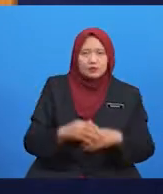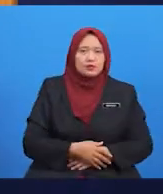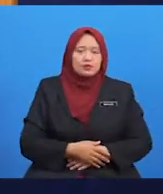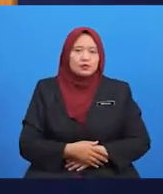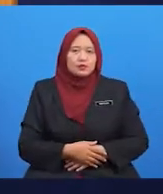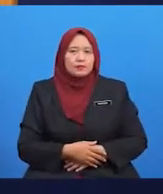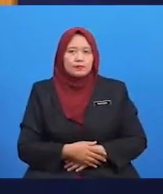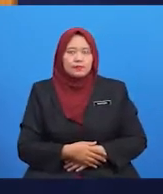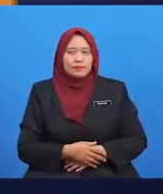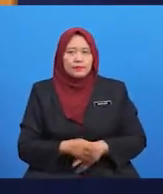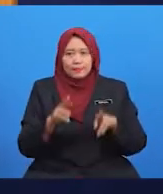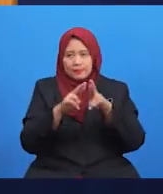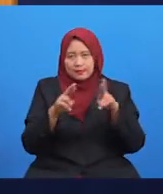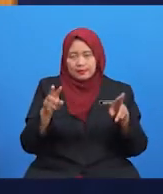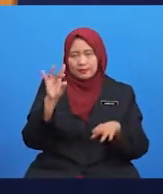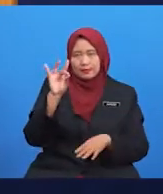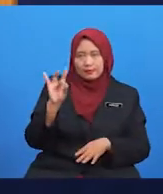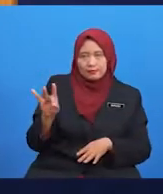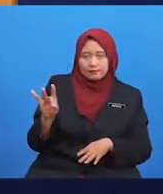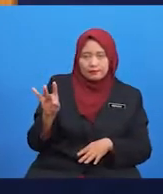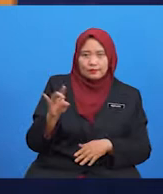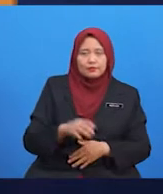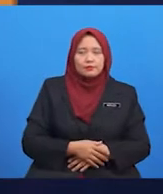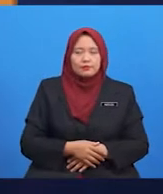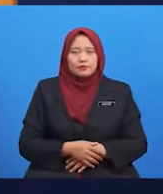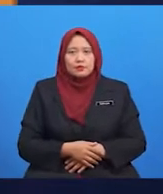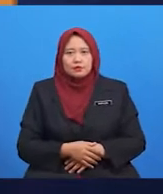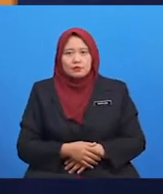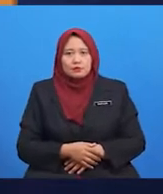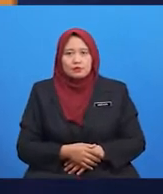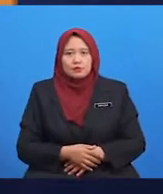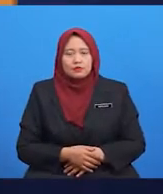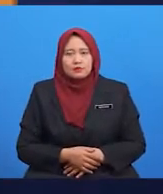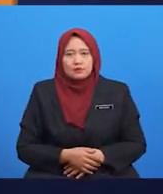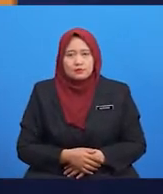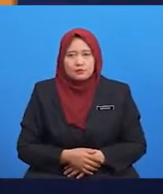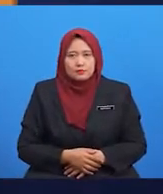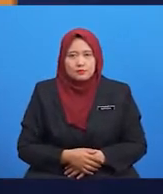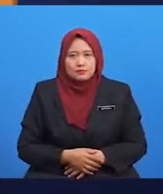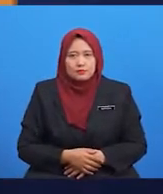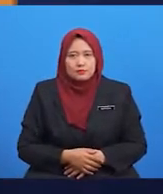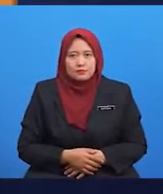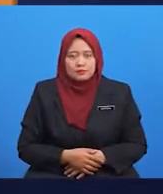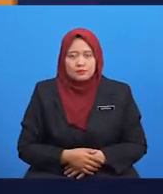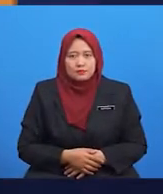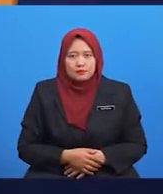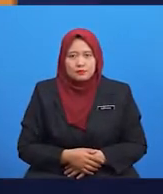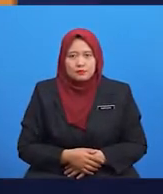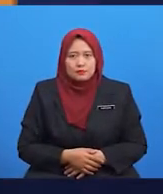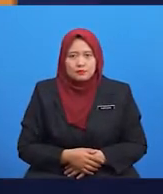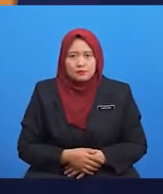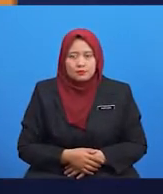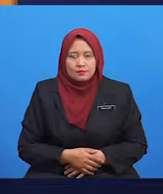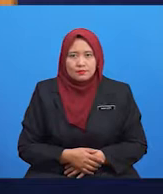8, baris 4, iaitu asfalt lama merindukan seretan kasut putihnya.